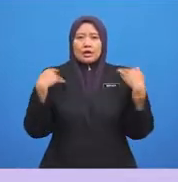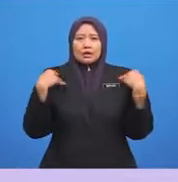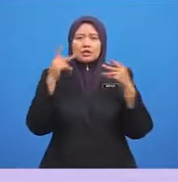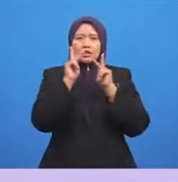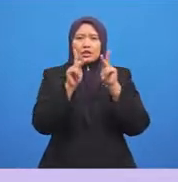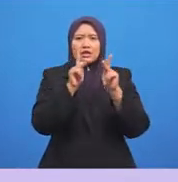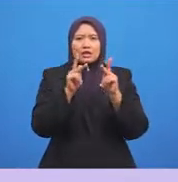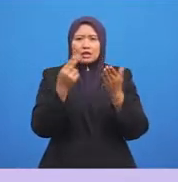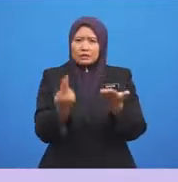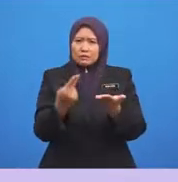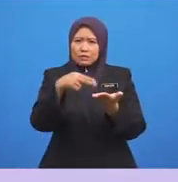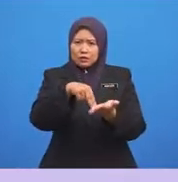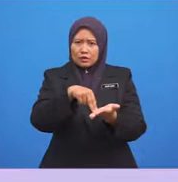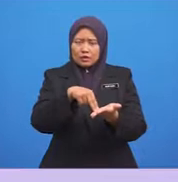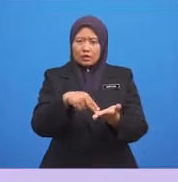di dalamnya.